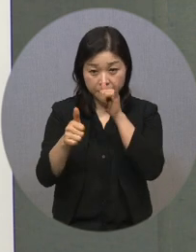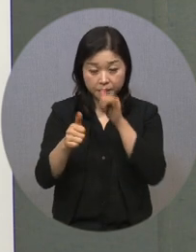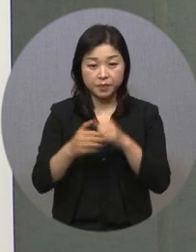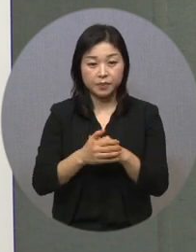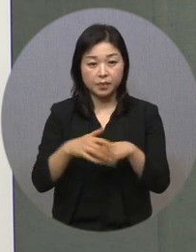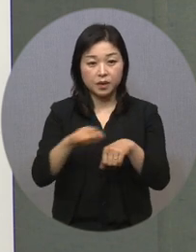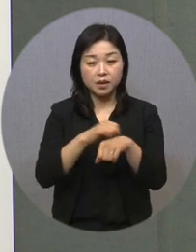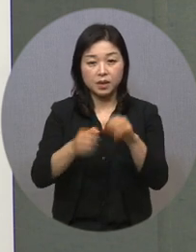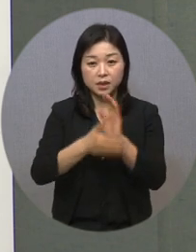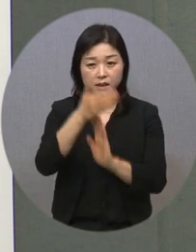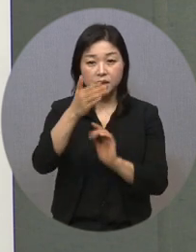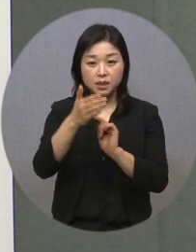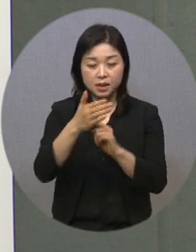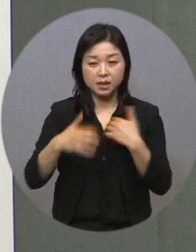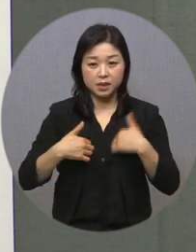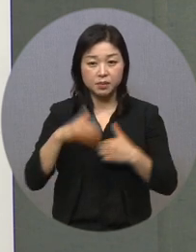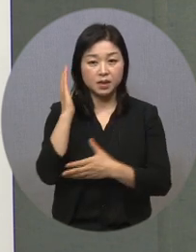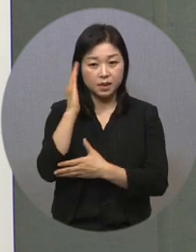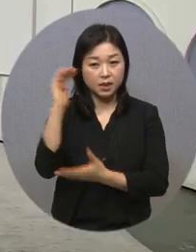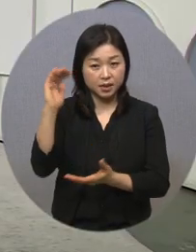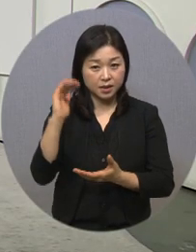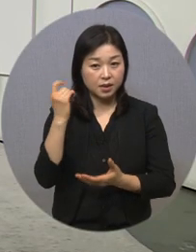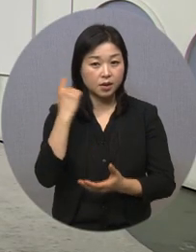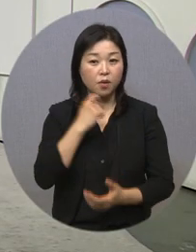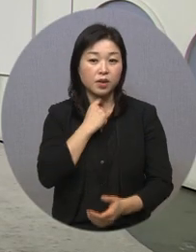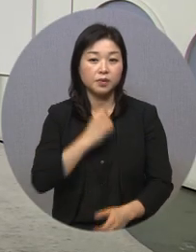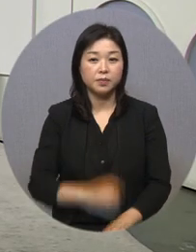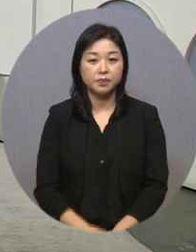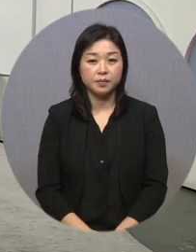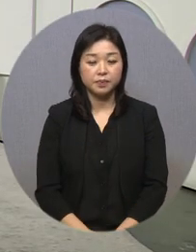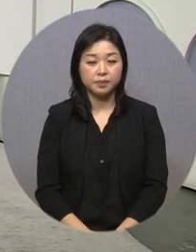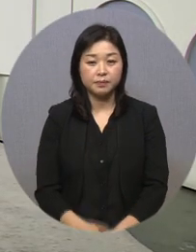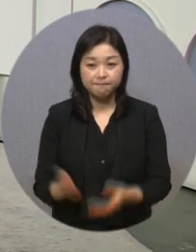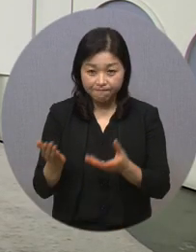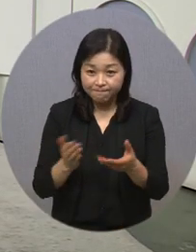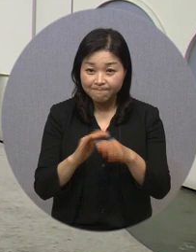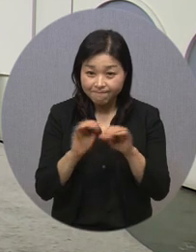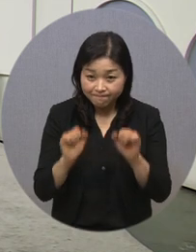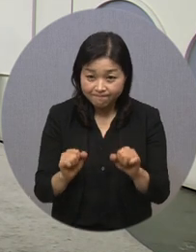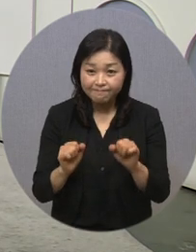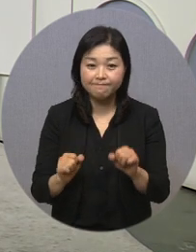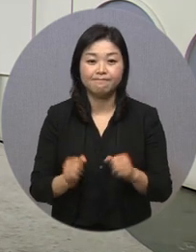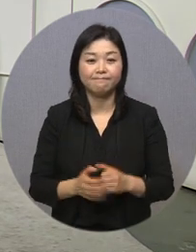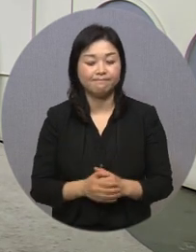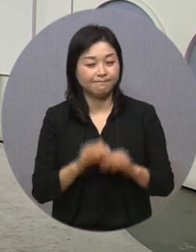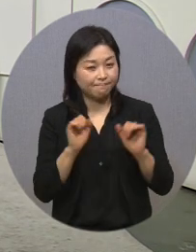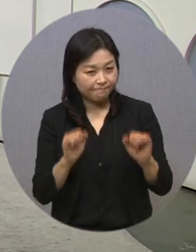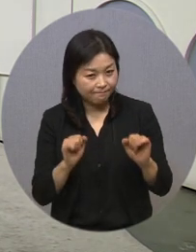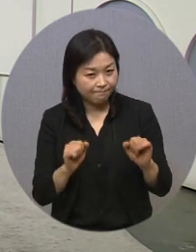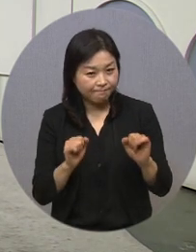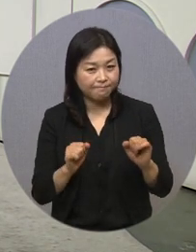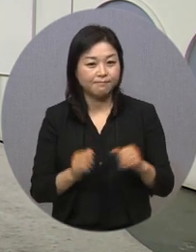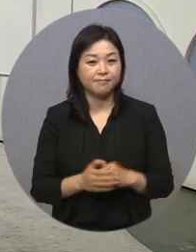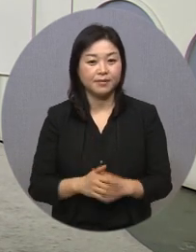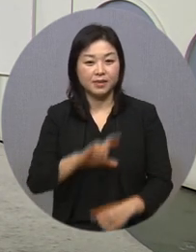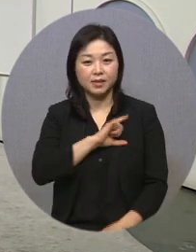대한 재미있는 얘기를 듣도록 하겠습니다. 어서 오십시오. 네, 감사합니다. 안녕하십니까. 네, 감사합니다.